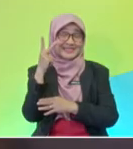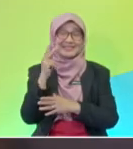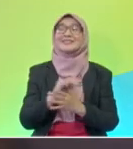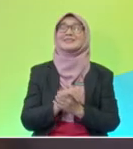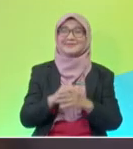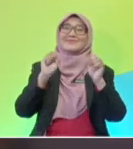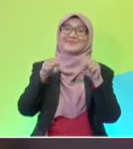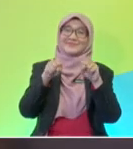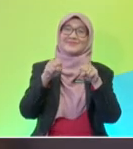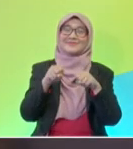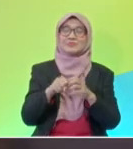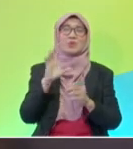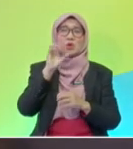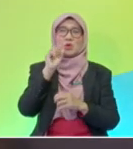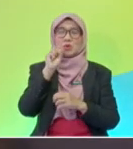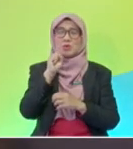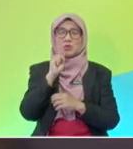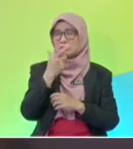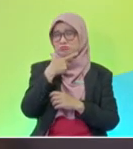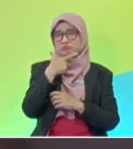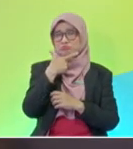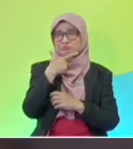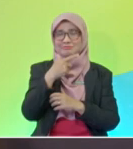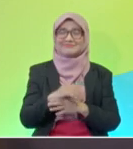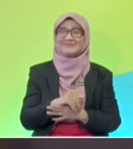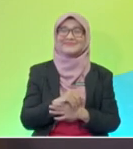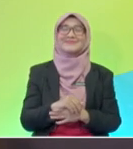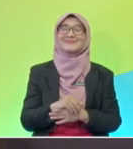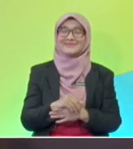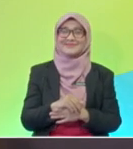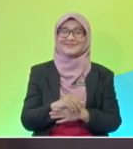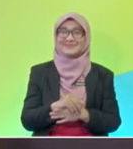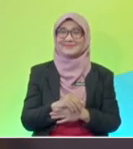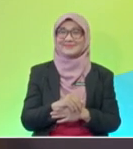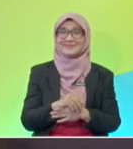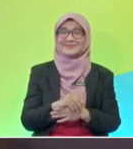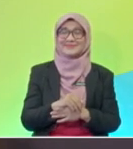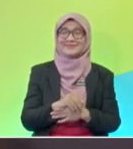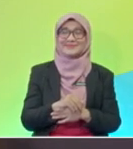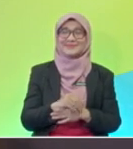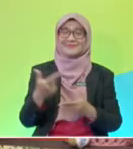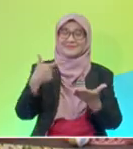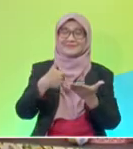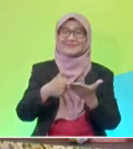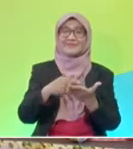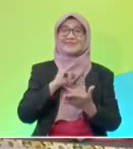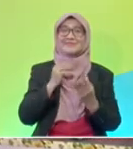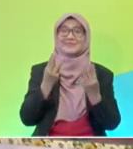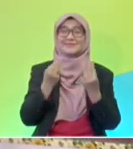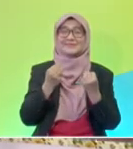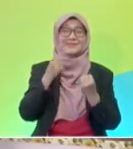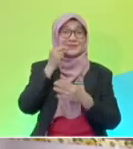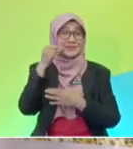boleh tak naklah Sebab Dia saya tak cukup harga dia R Boh Adik lagi nak apa lagi saya nak pensil